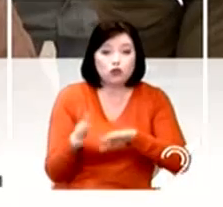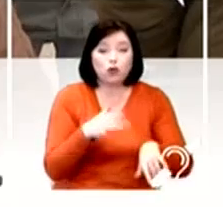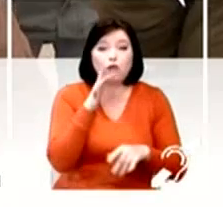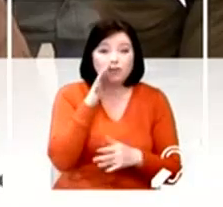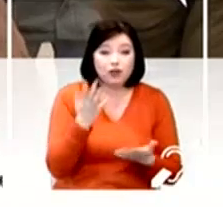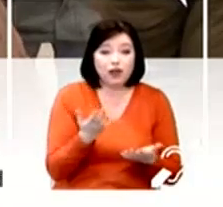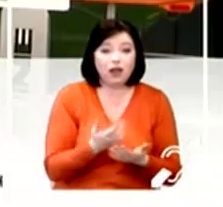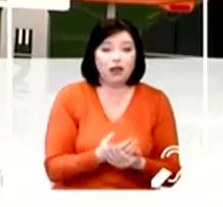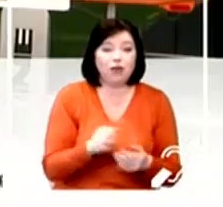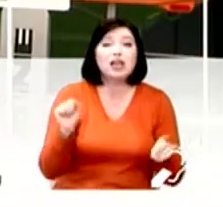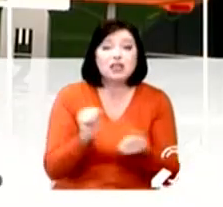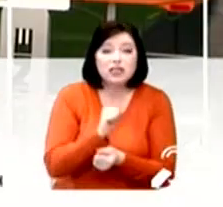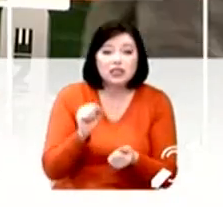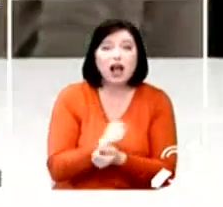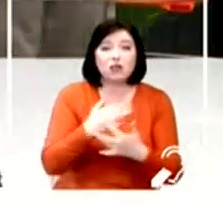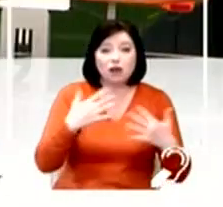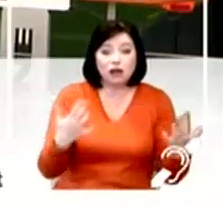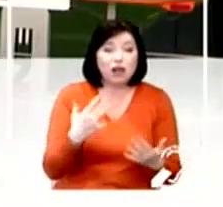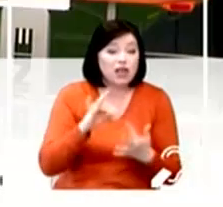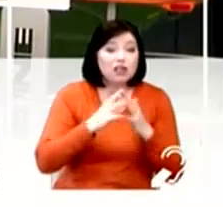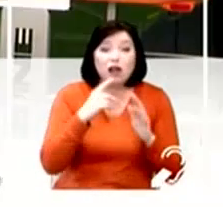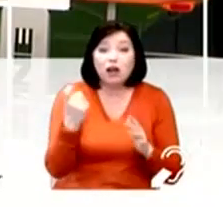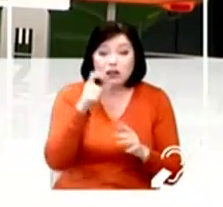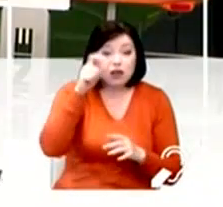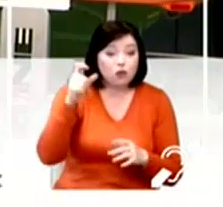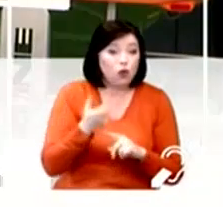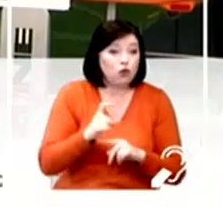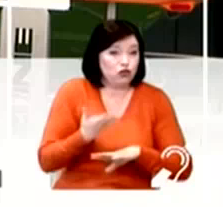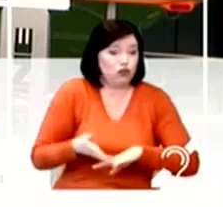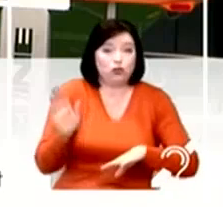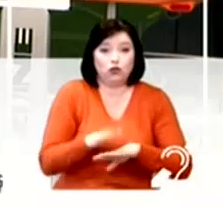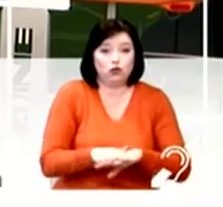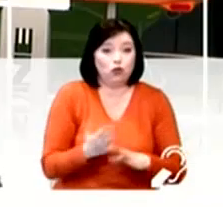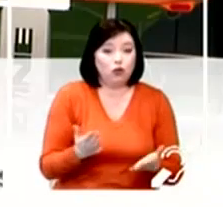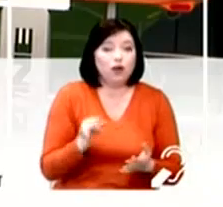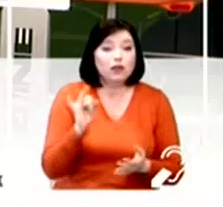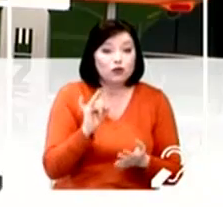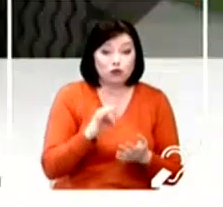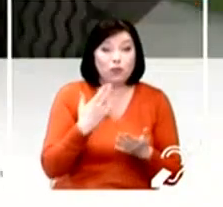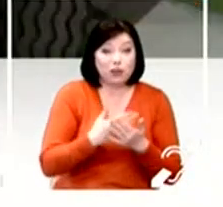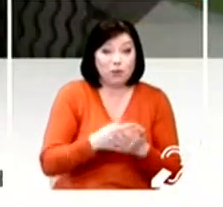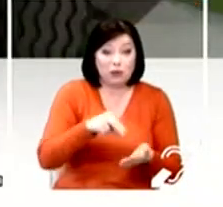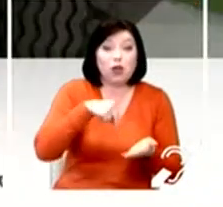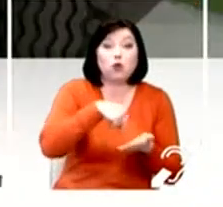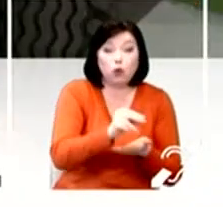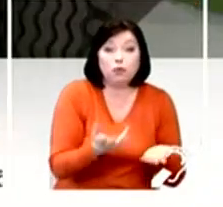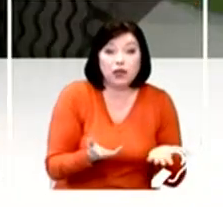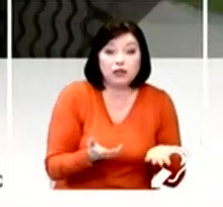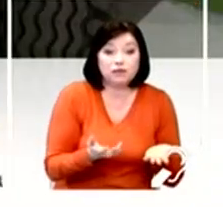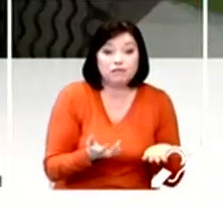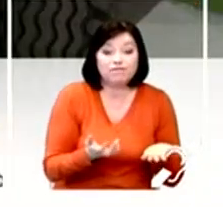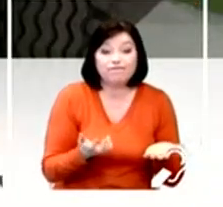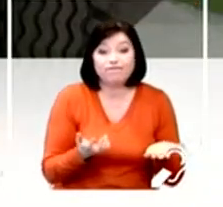urmă cam săcitoși, la agricultori le vine foarte greu și ca să le cumpere. Dar altă întrebare,